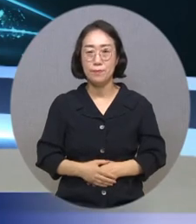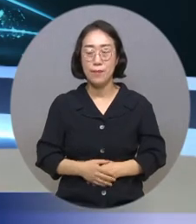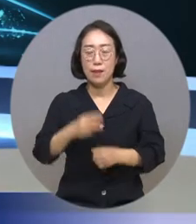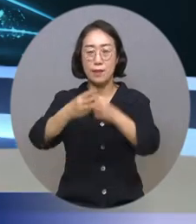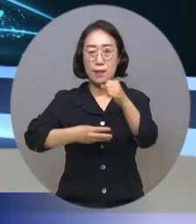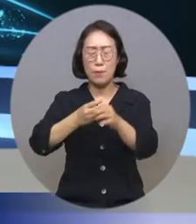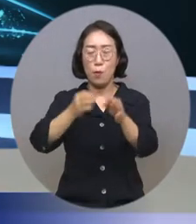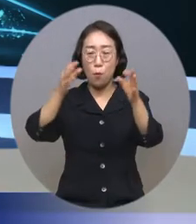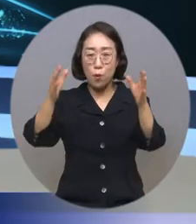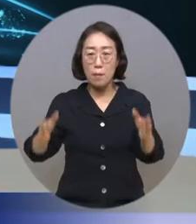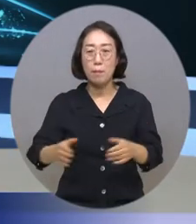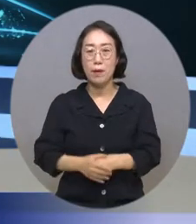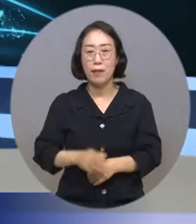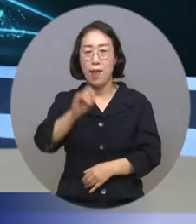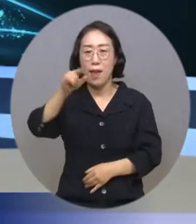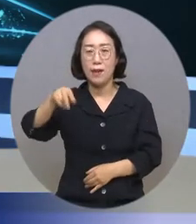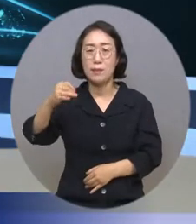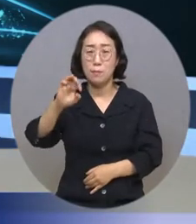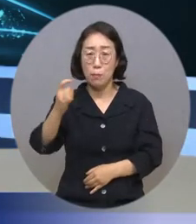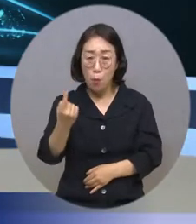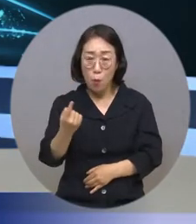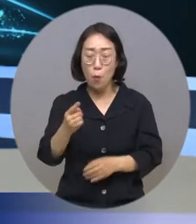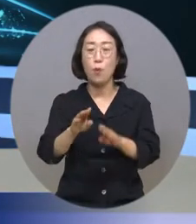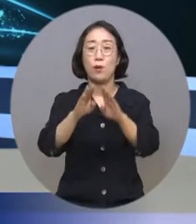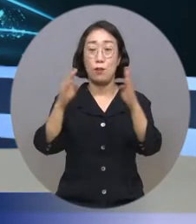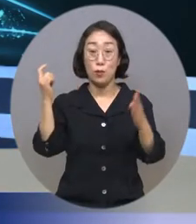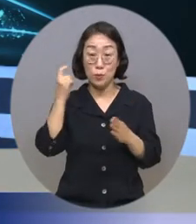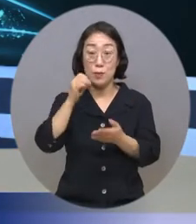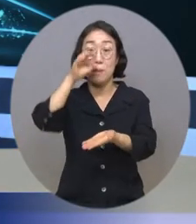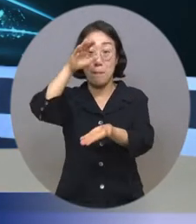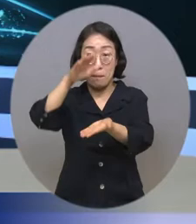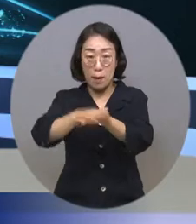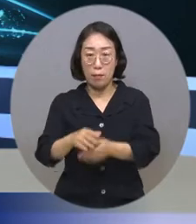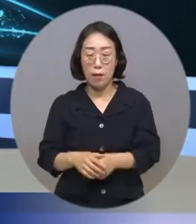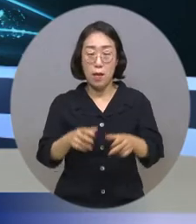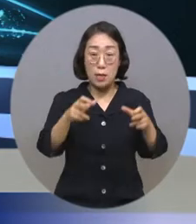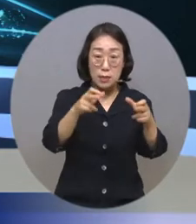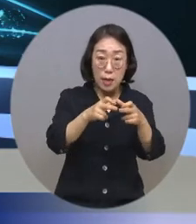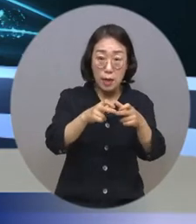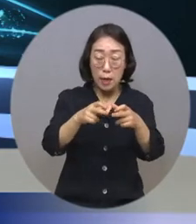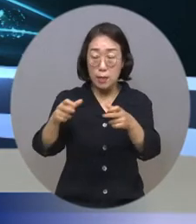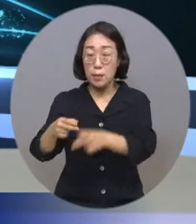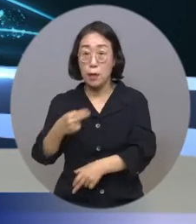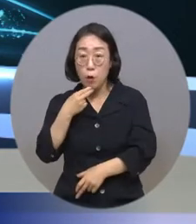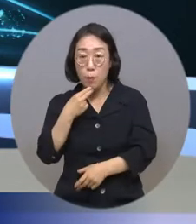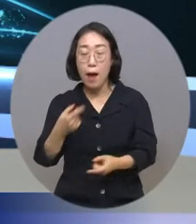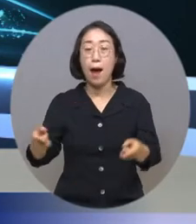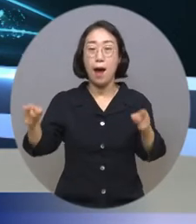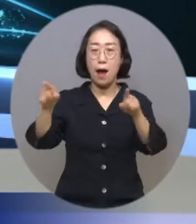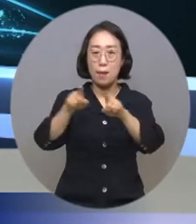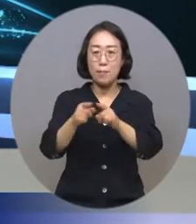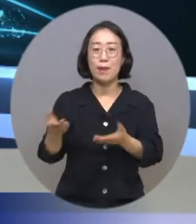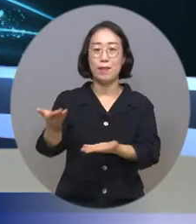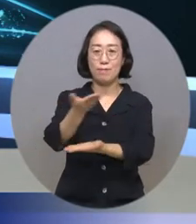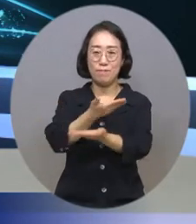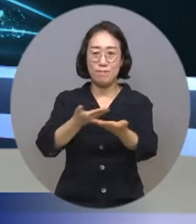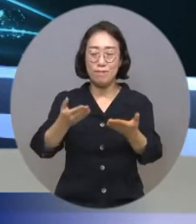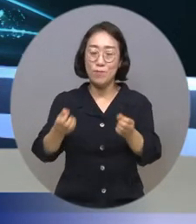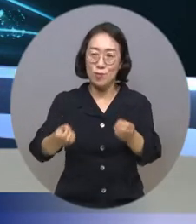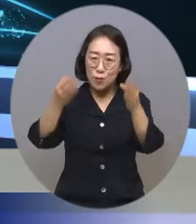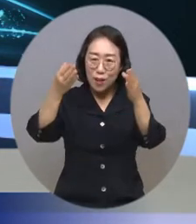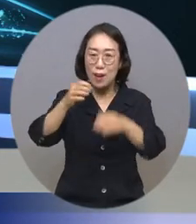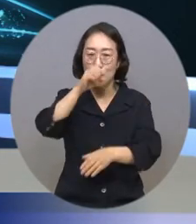3년 만에 개최된 오티즘 엑스포 소식 전해드렸는데요. 장애와 비장애인의 공존 축제이자 화합의 장이 됐다는